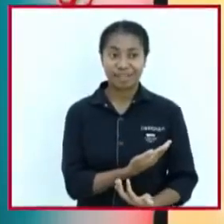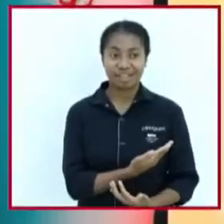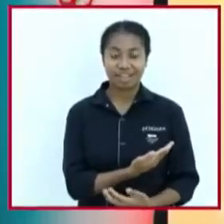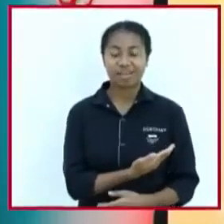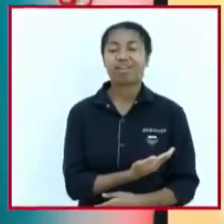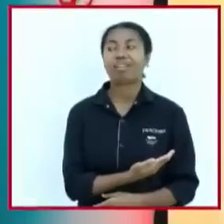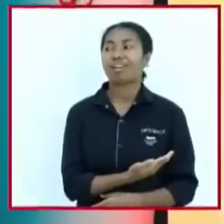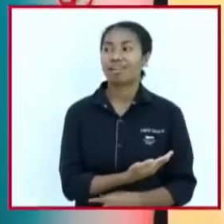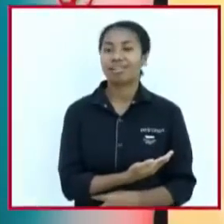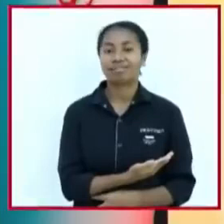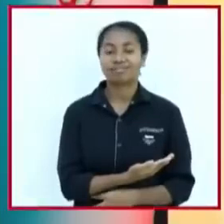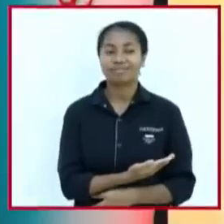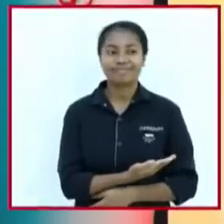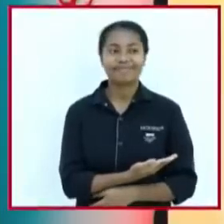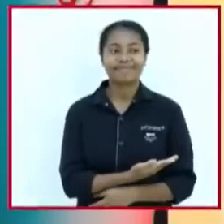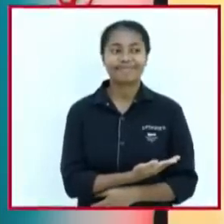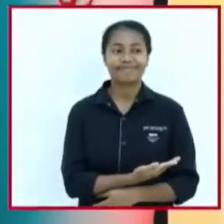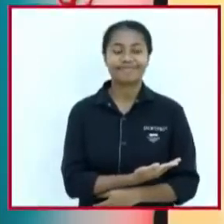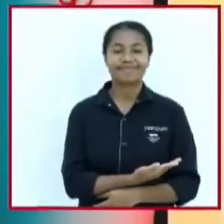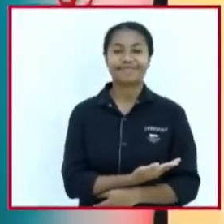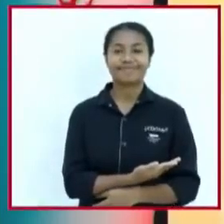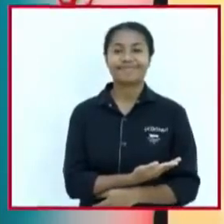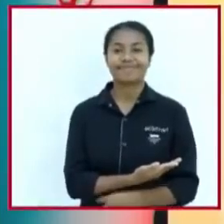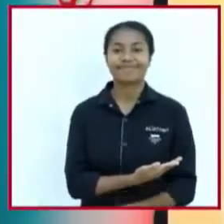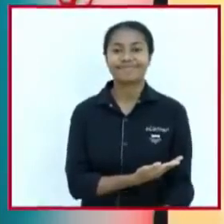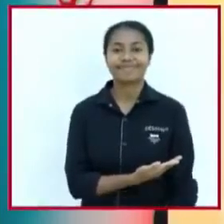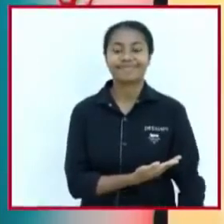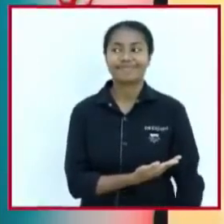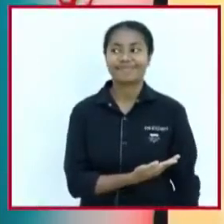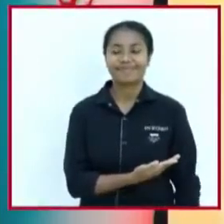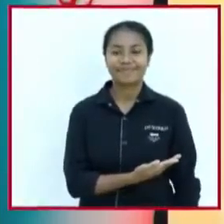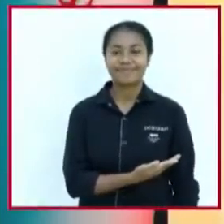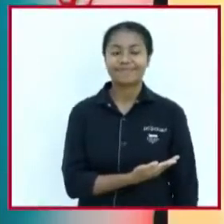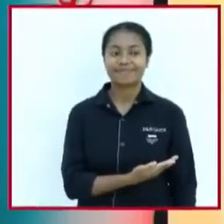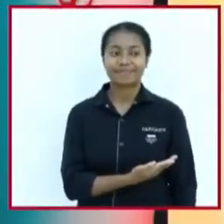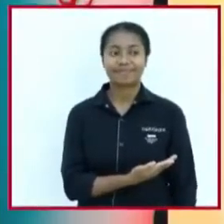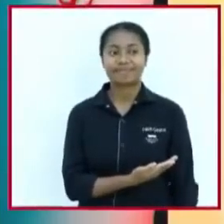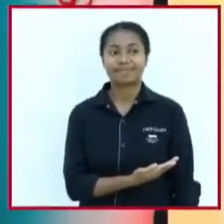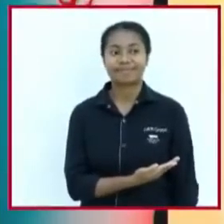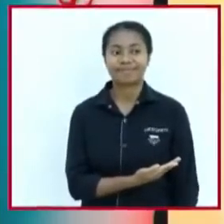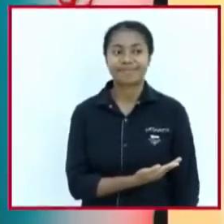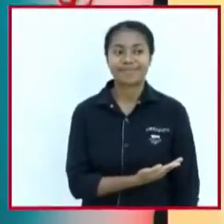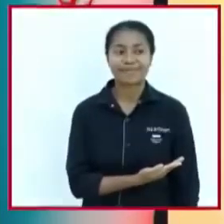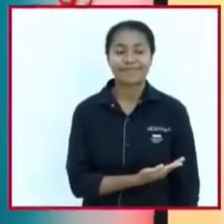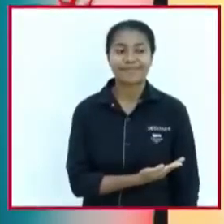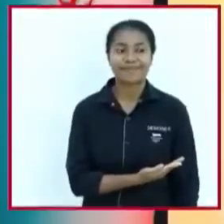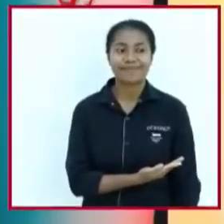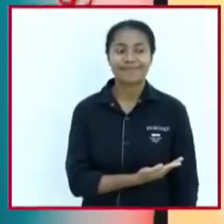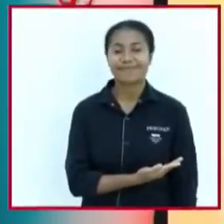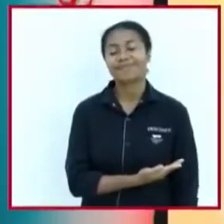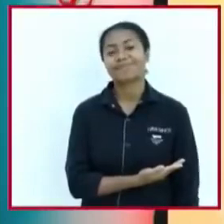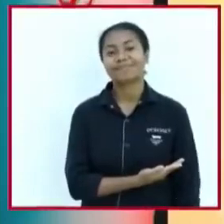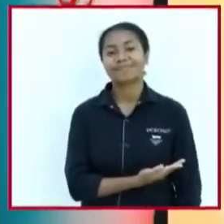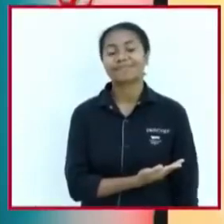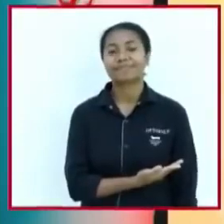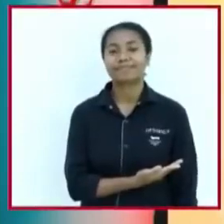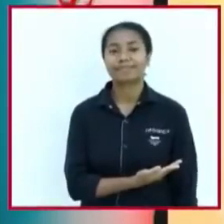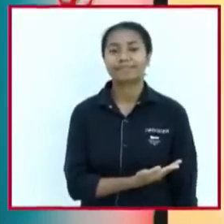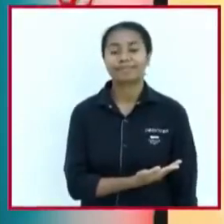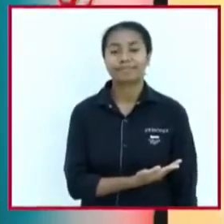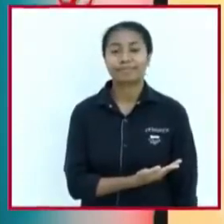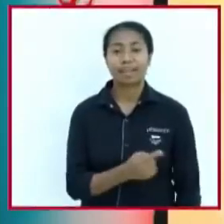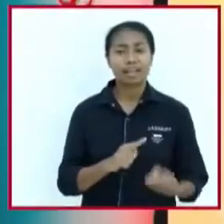korban untuk dosanya sendiri dan sesudah itu barulah dosa umatnya sebab hal itu telah dilakukannya satu kali